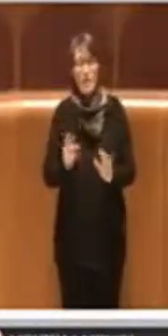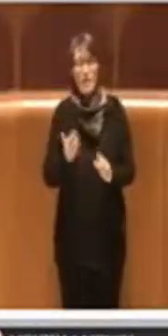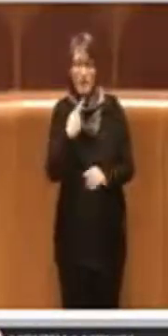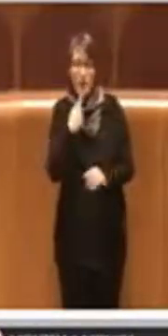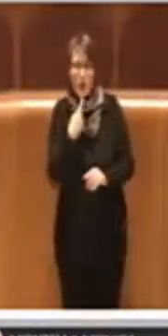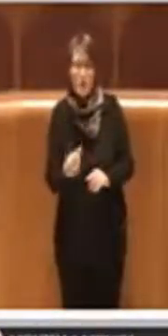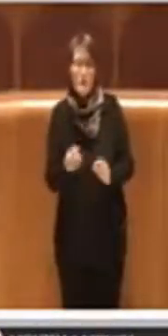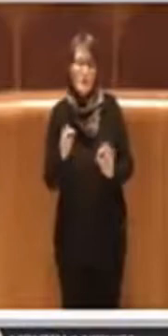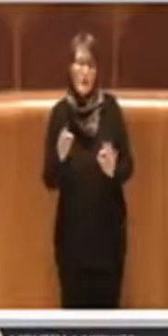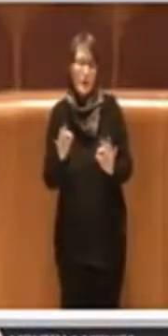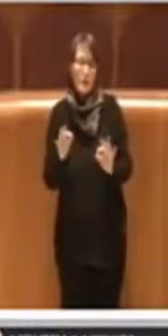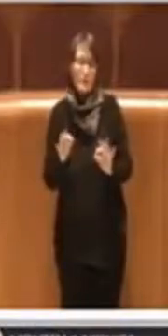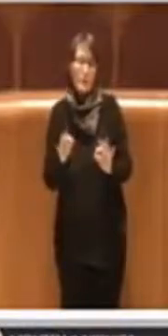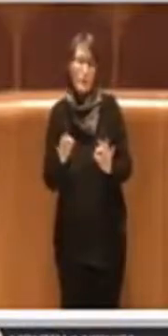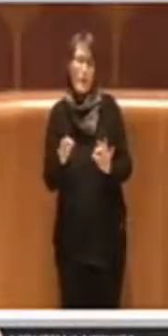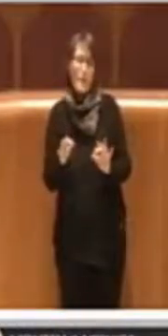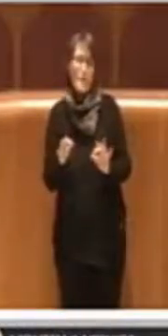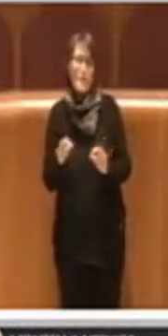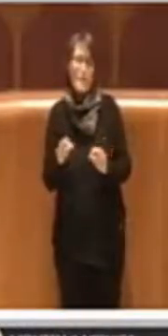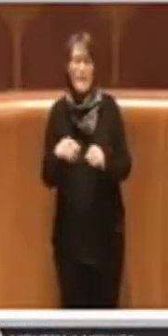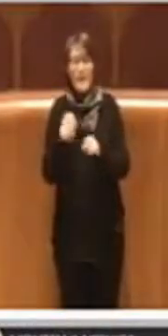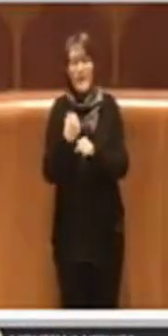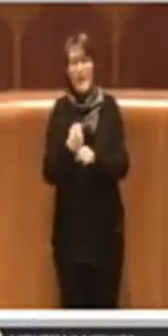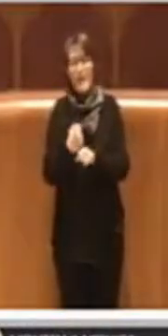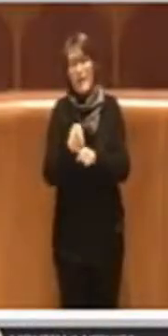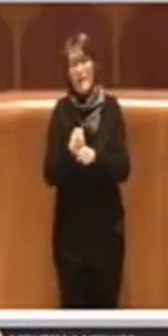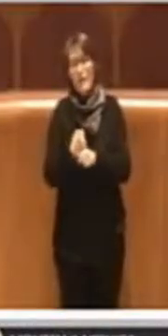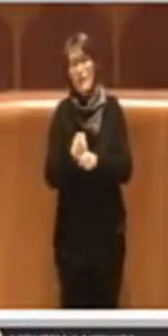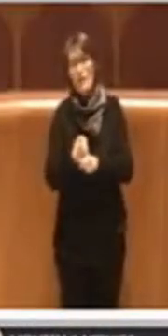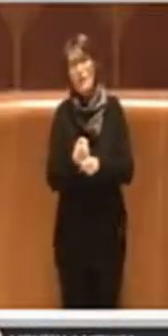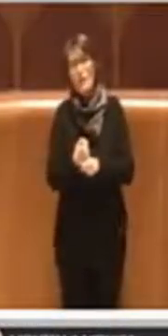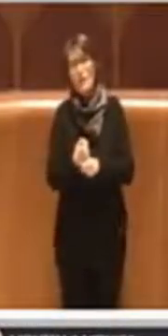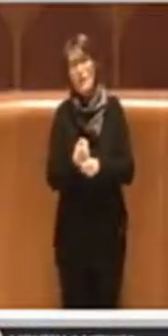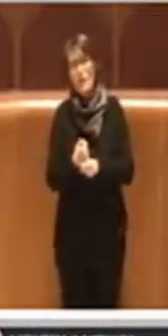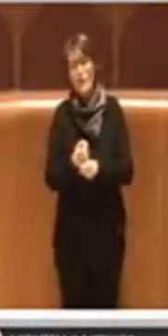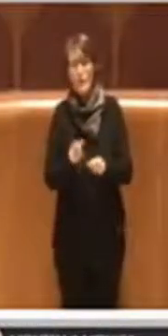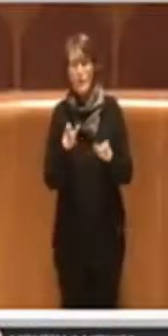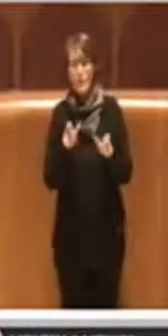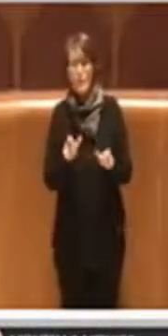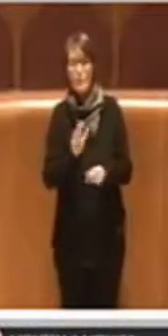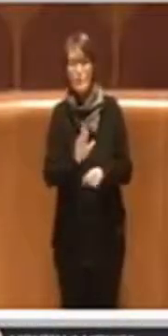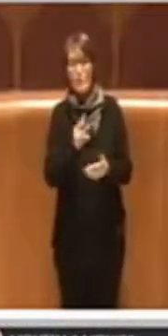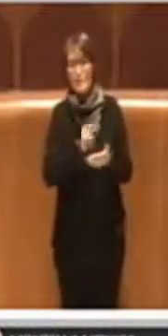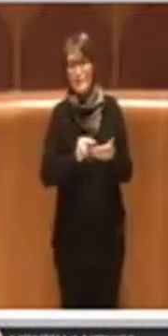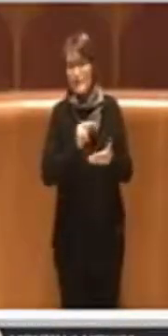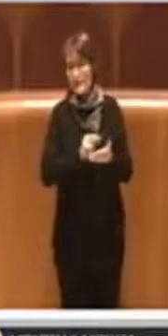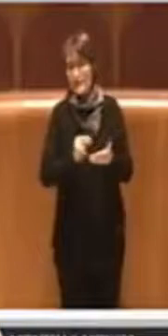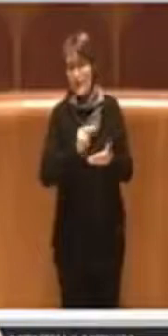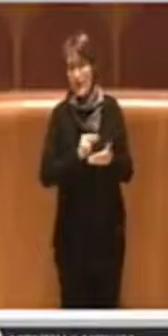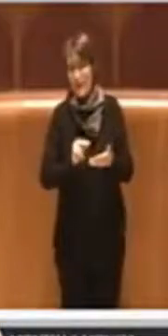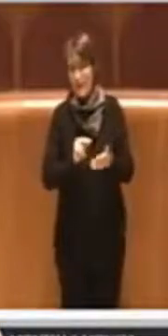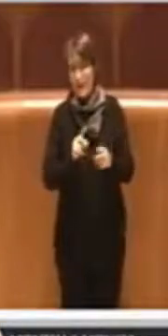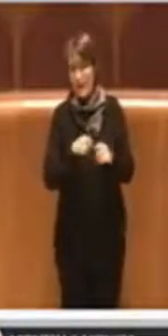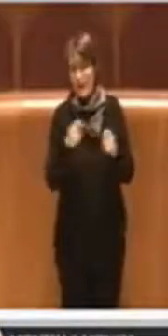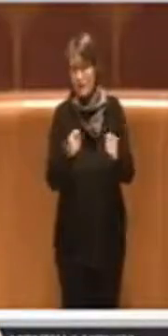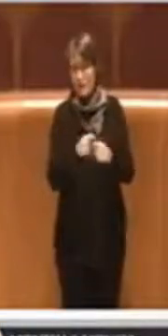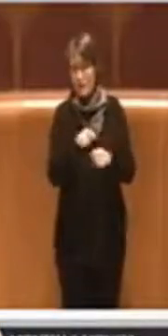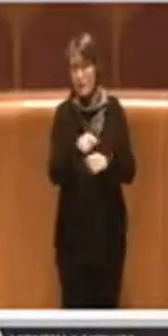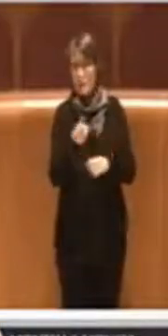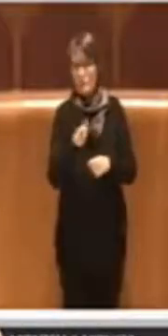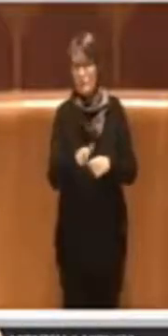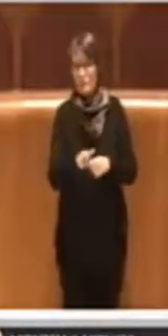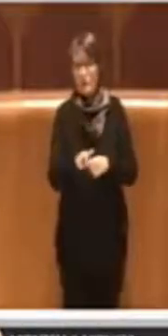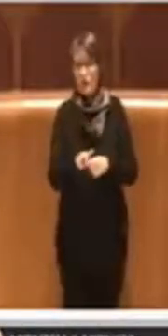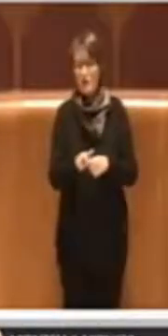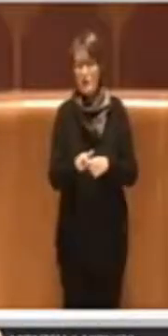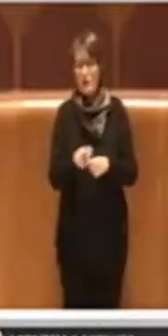lavoro diciamo prettamente del segretariato, se andiamo a vedere perché abbiamo